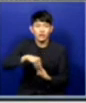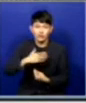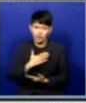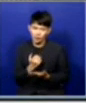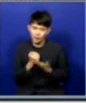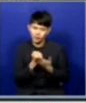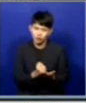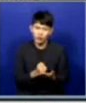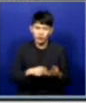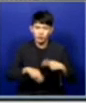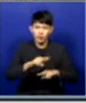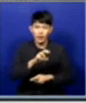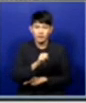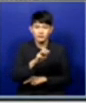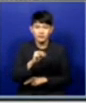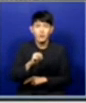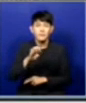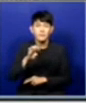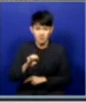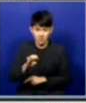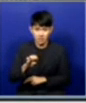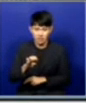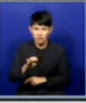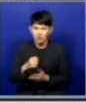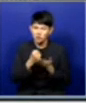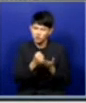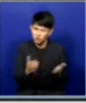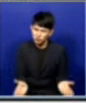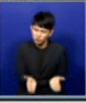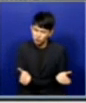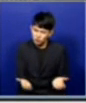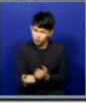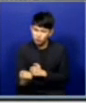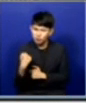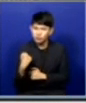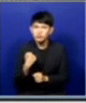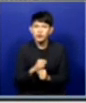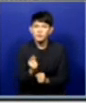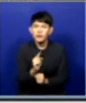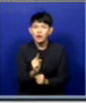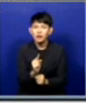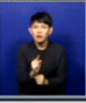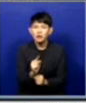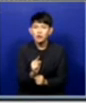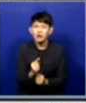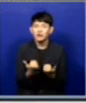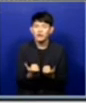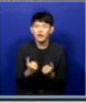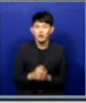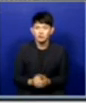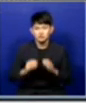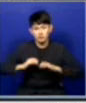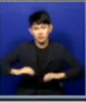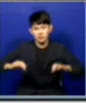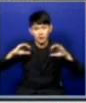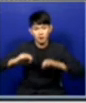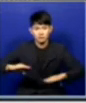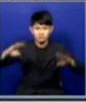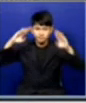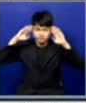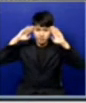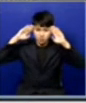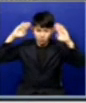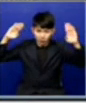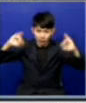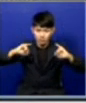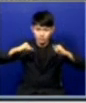SME ของพี่น้องประชาชนแข็งแรงได้อย่างไรในเมื่อคุณไม่มีประสบการณ์เป็นผู้ประกอบการ